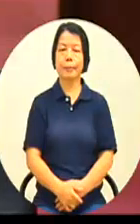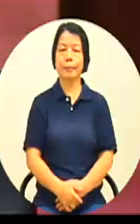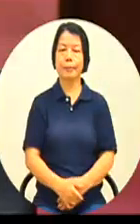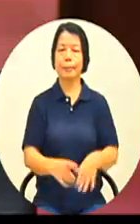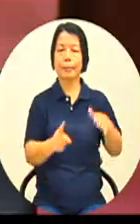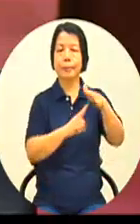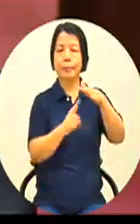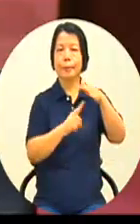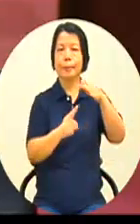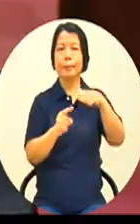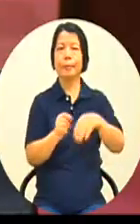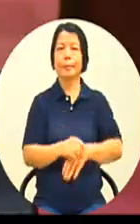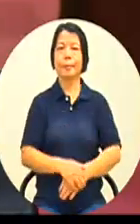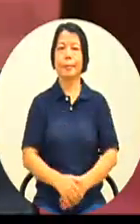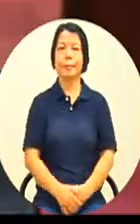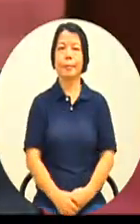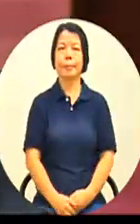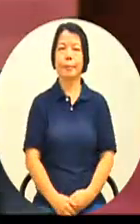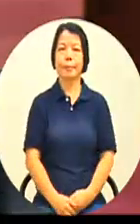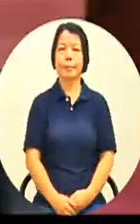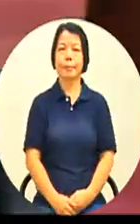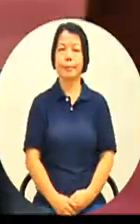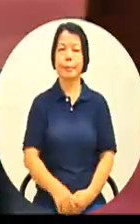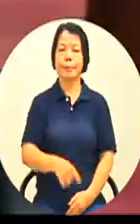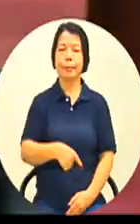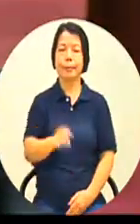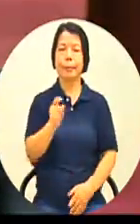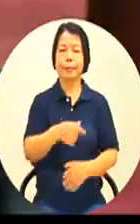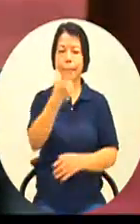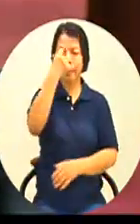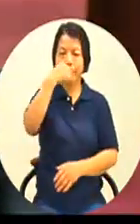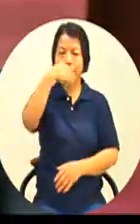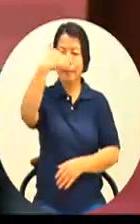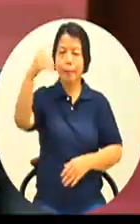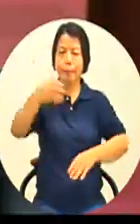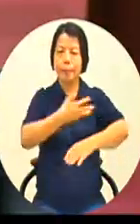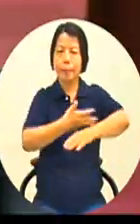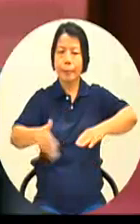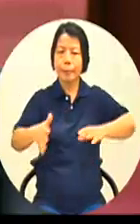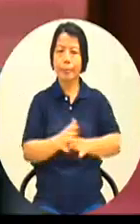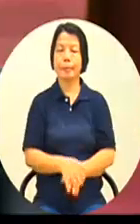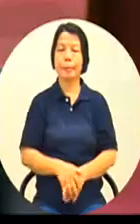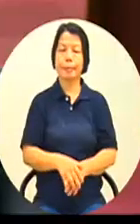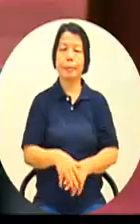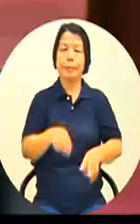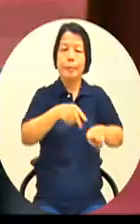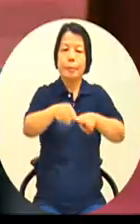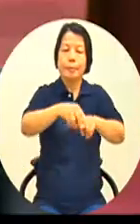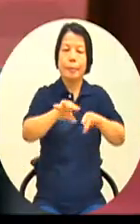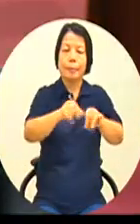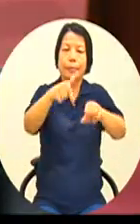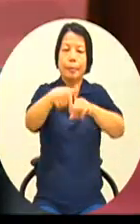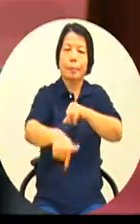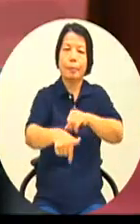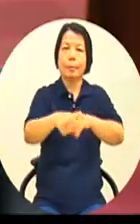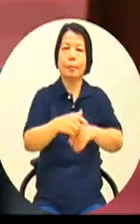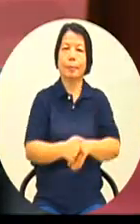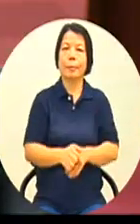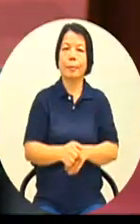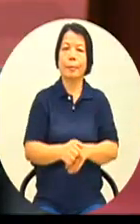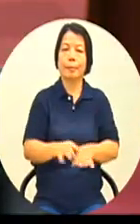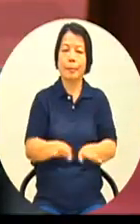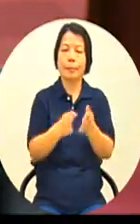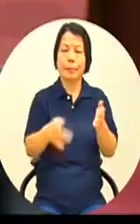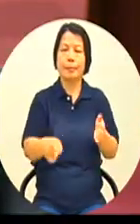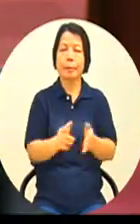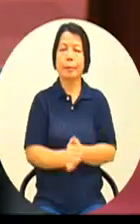吼，那个凤山溪啦，那个到了铁路地下发电站吼，延伸对这个，